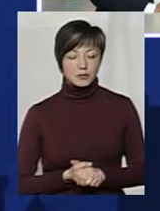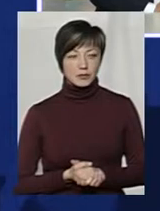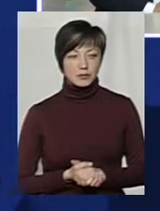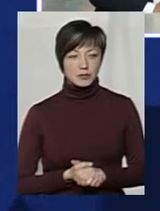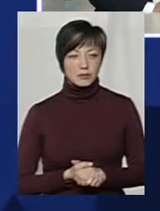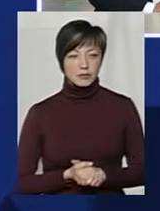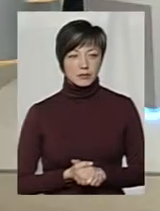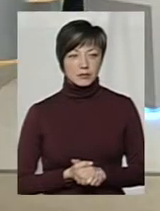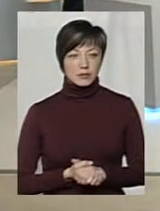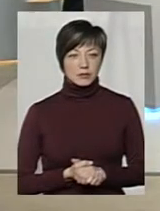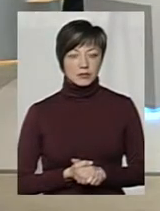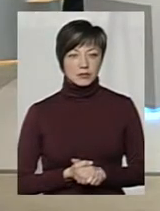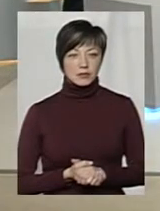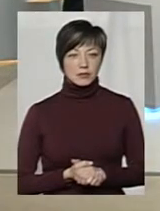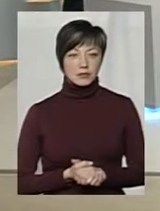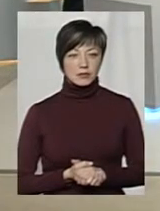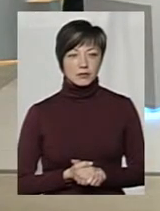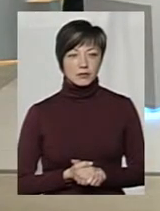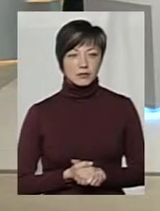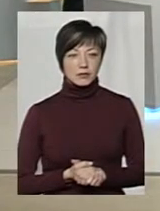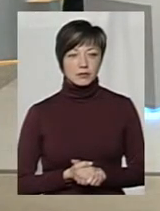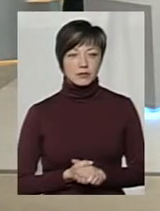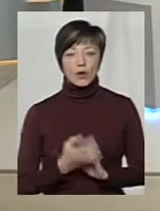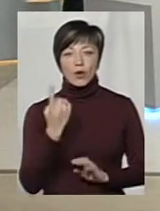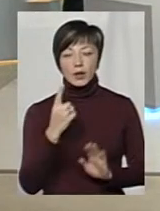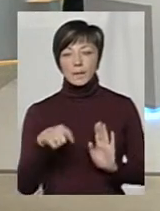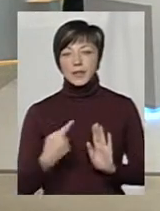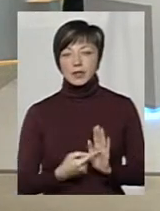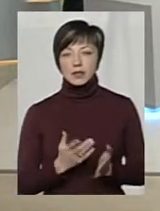якихось. Дякую вам. Бігід. Пане Михайле, ще маєте питання? Так, одненьке.